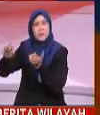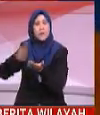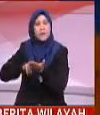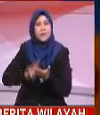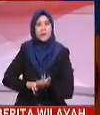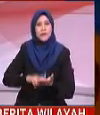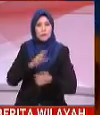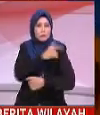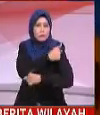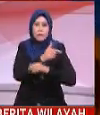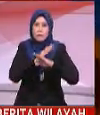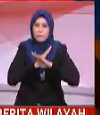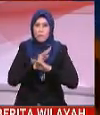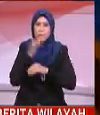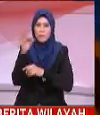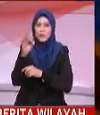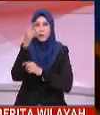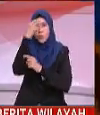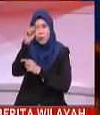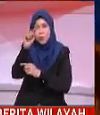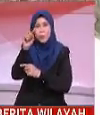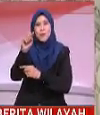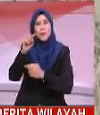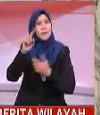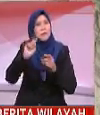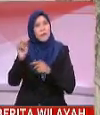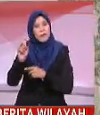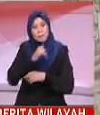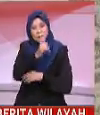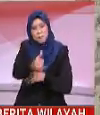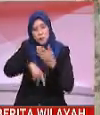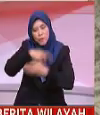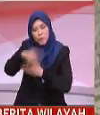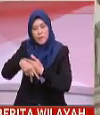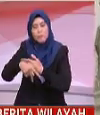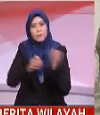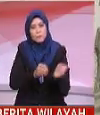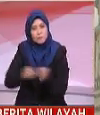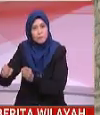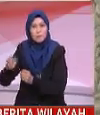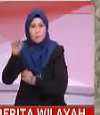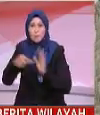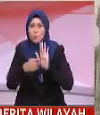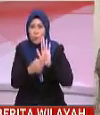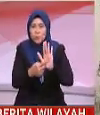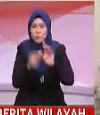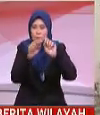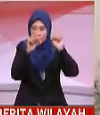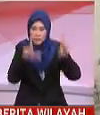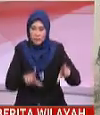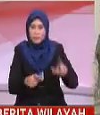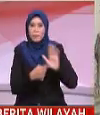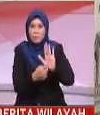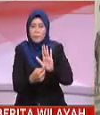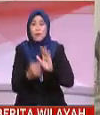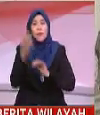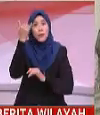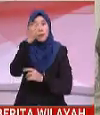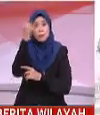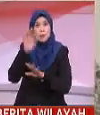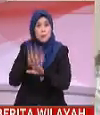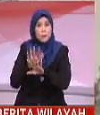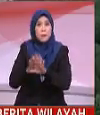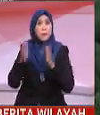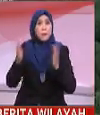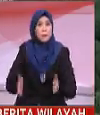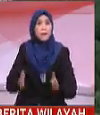proses vaksinasi COVID-19 dalam mana-mana acara atau program dianjurkan. Langkah itu supaya lebih ramai